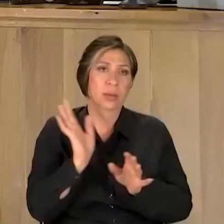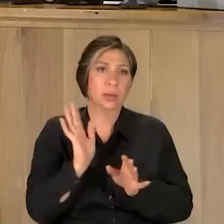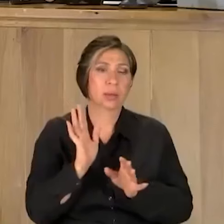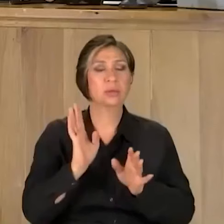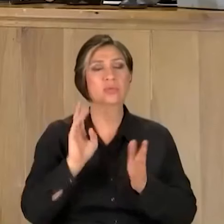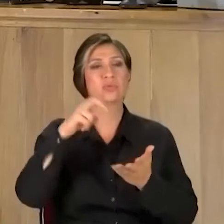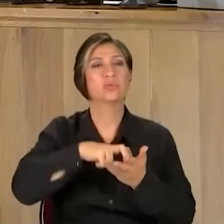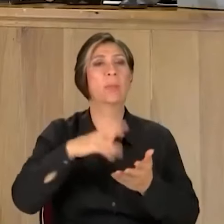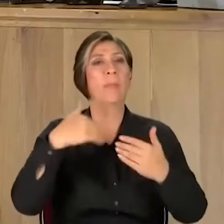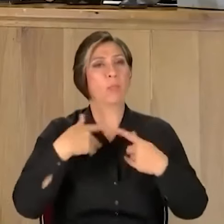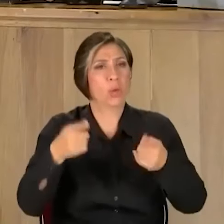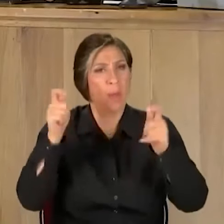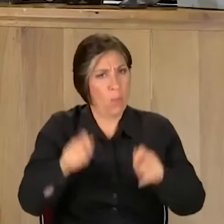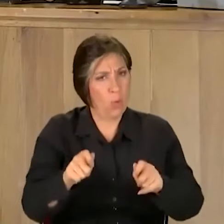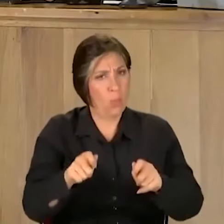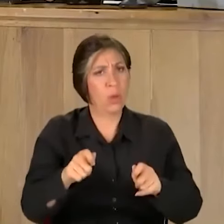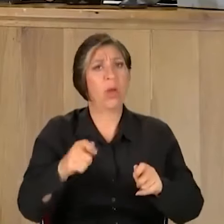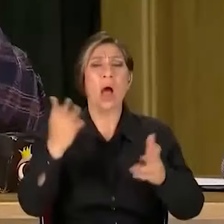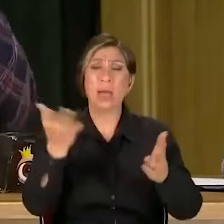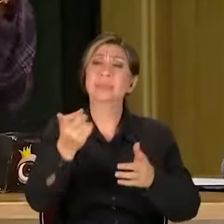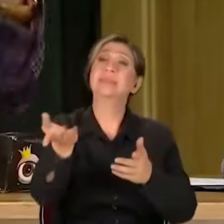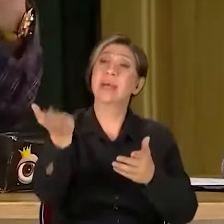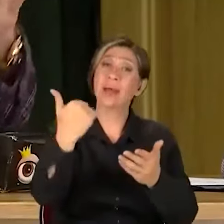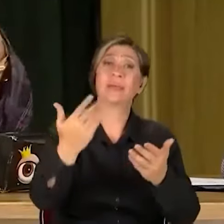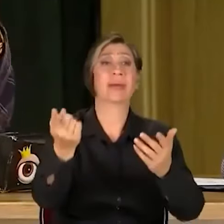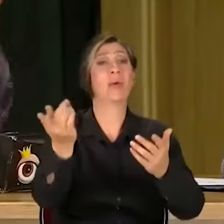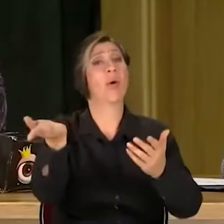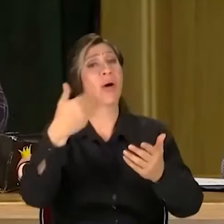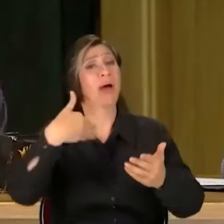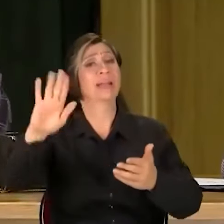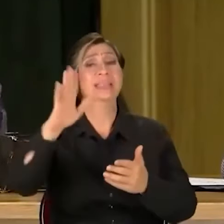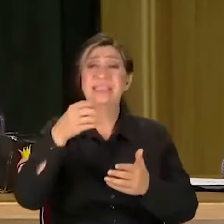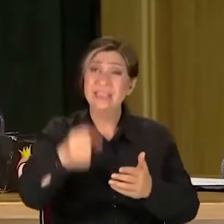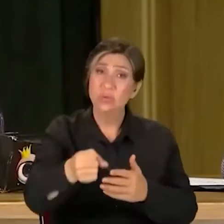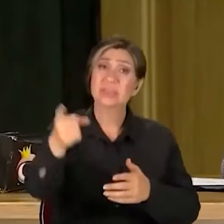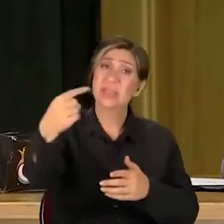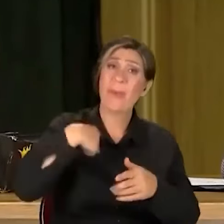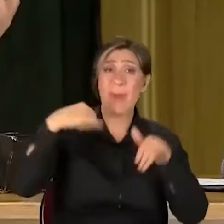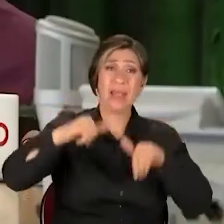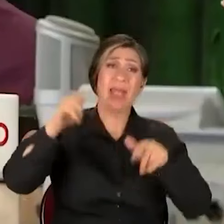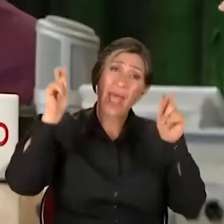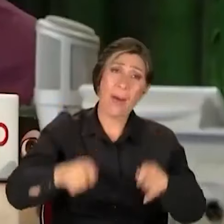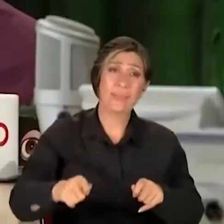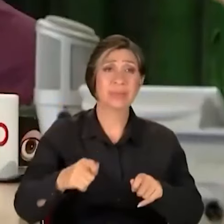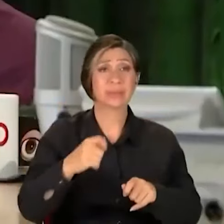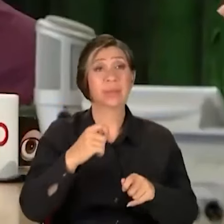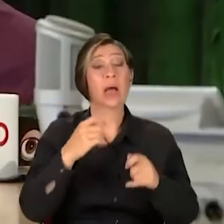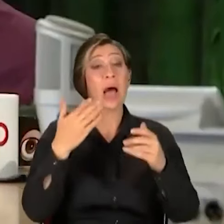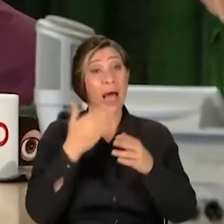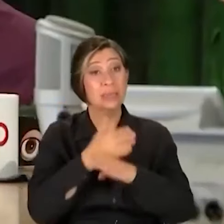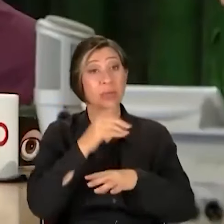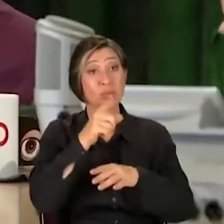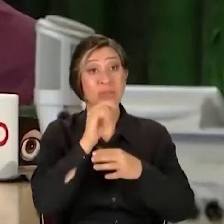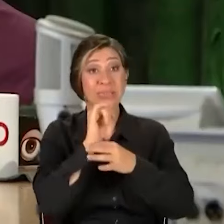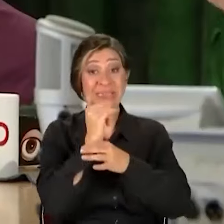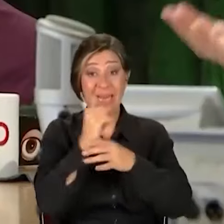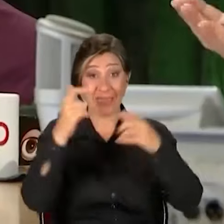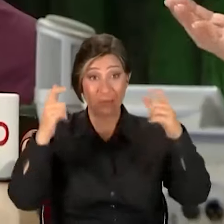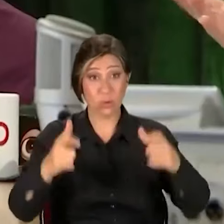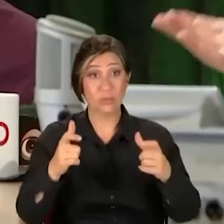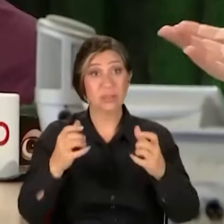diyorsun ki çıkıyorsun ve diyorsun ki ben bunu yapıyorum. Hadi siz de hadi oradan sıkıyorsa benim yaptığımı yapın. Ve aslında aslında bu sanat